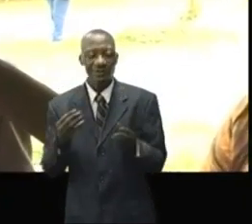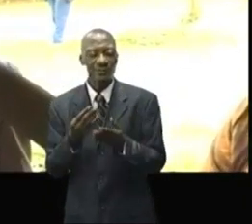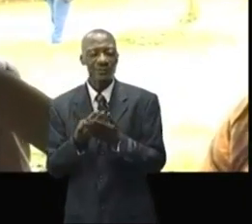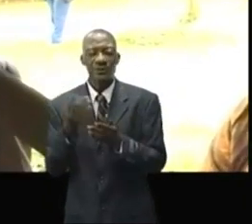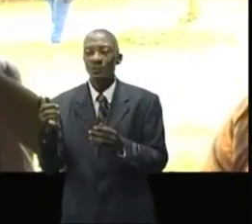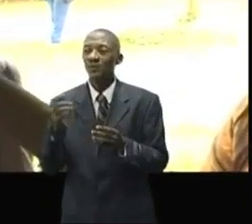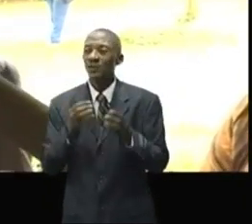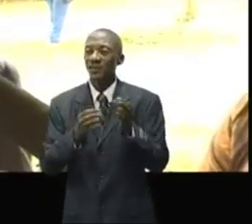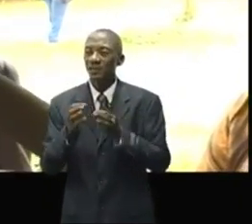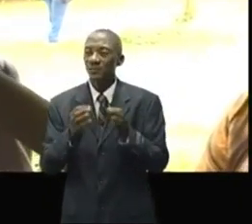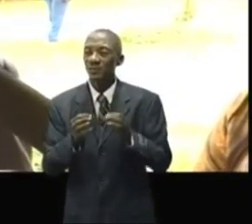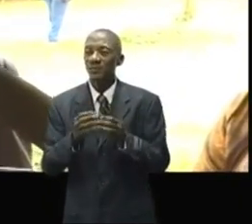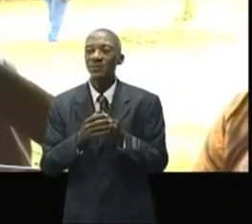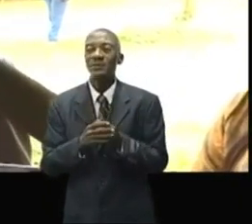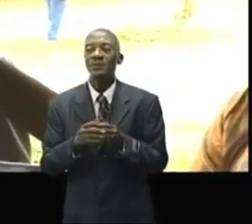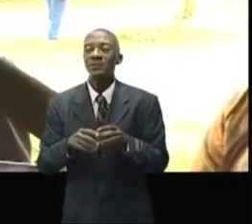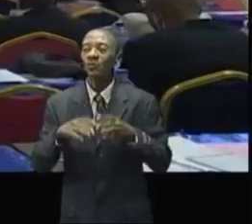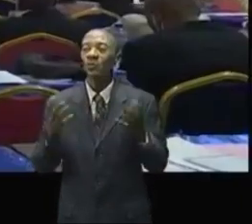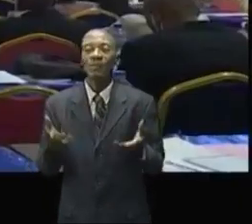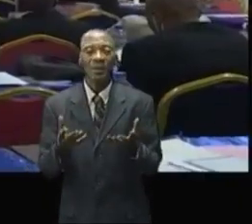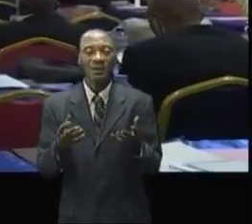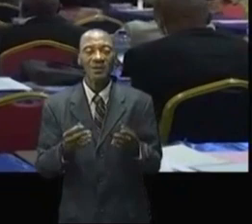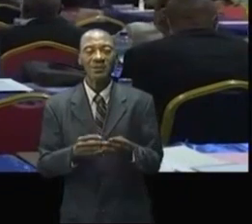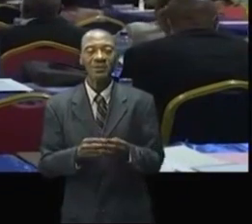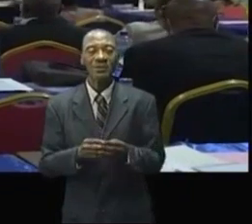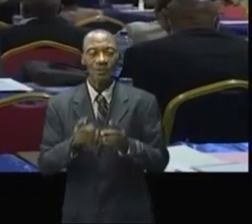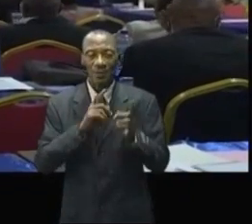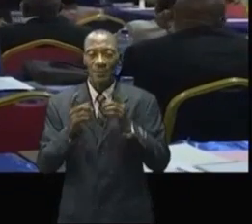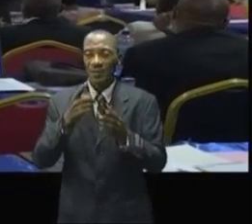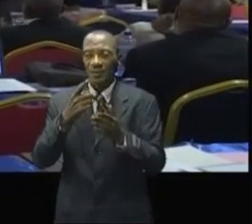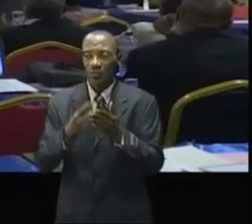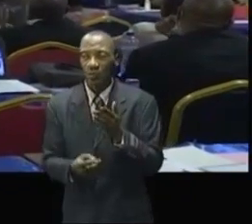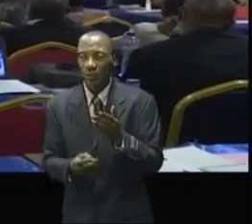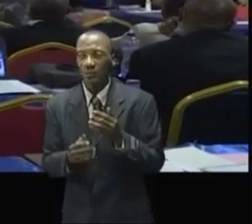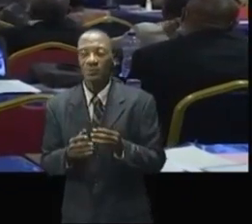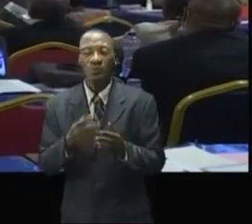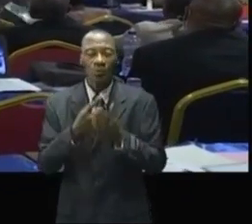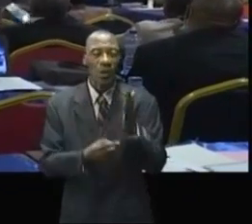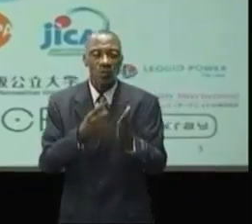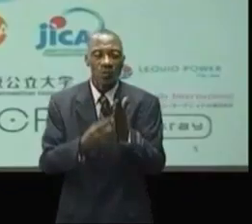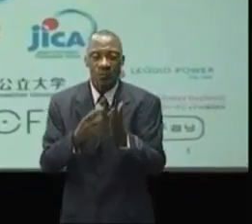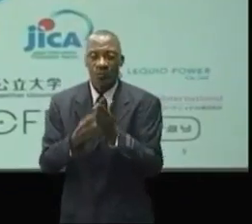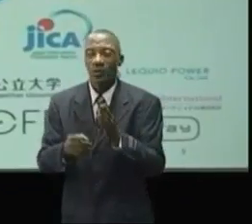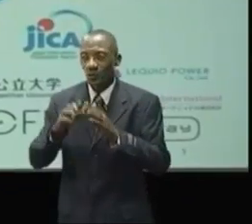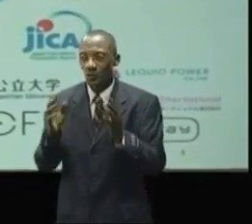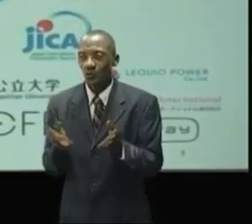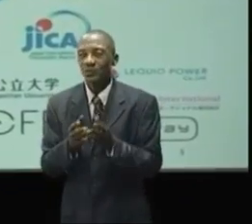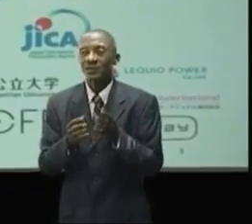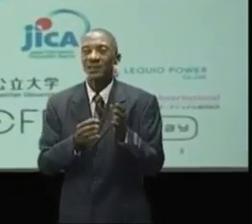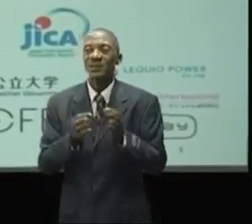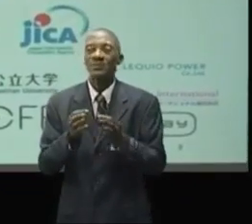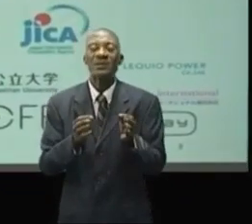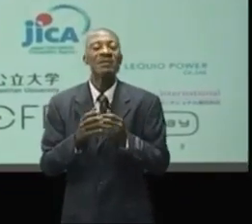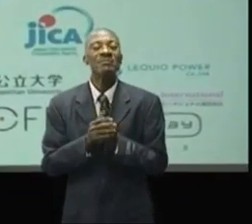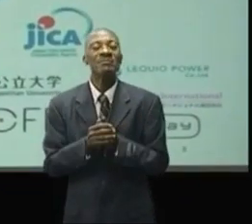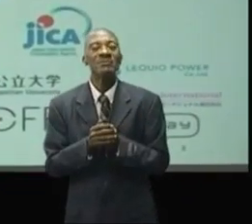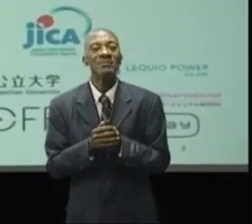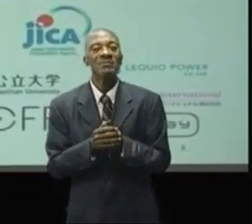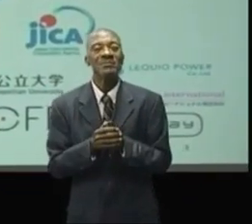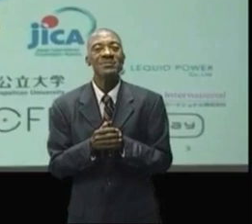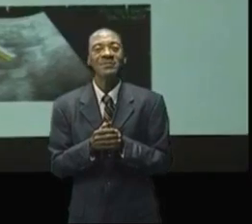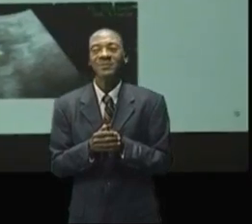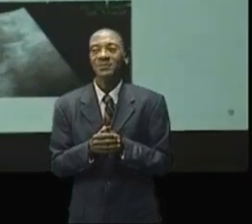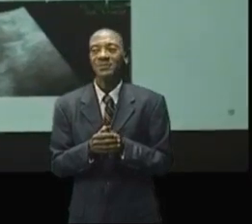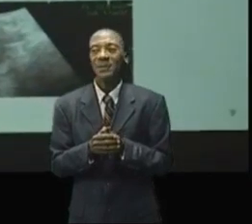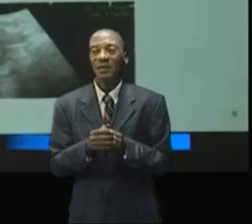l'acquisition du matériel. Cet atelier permet également aux participants de respecter la décision du gouvernement